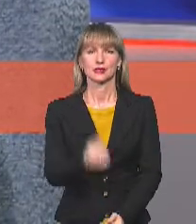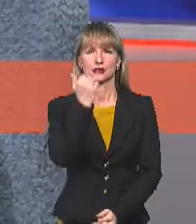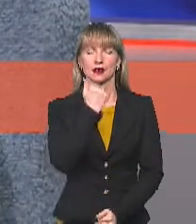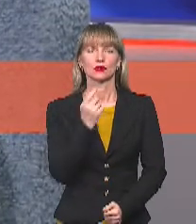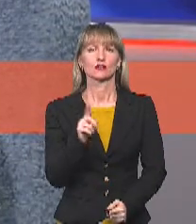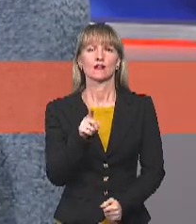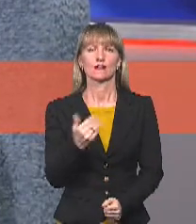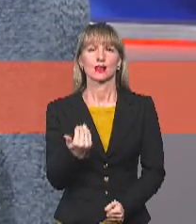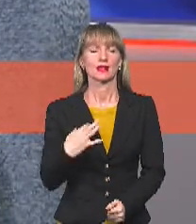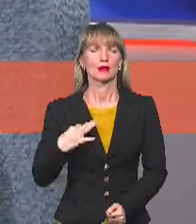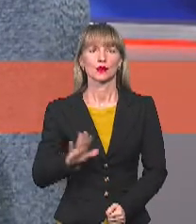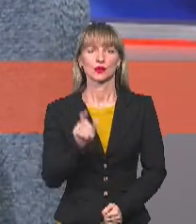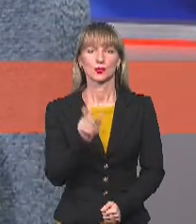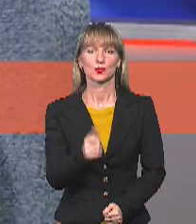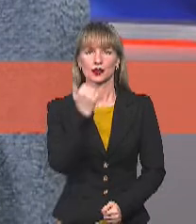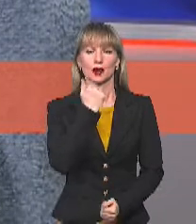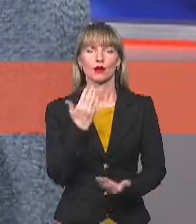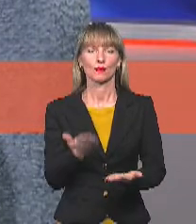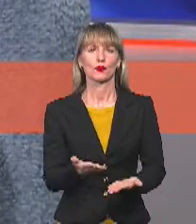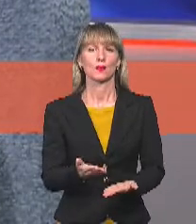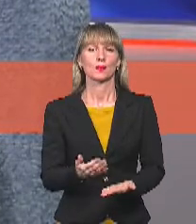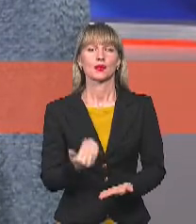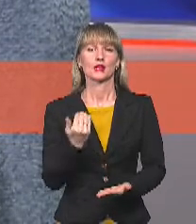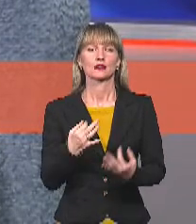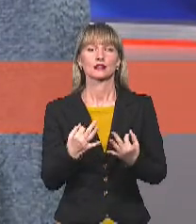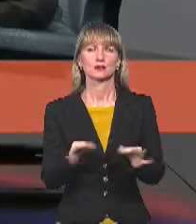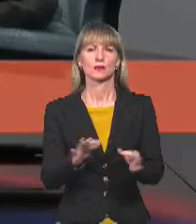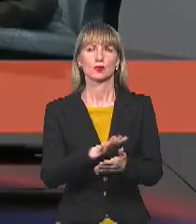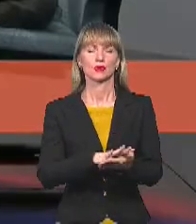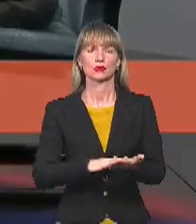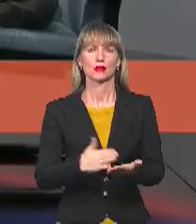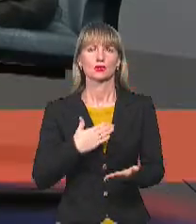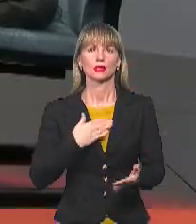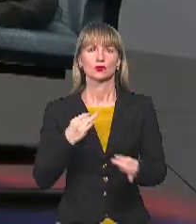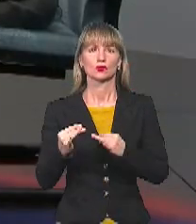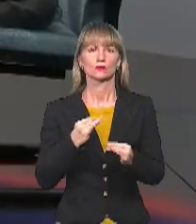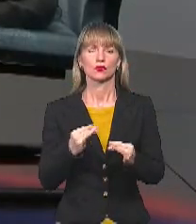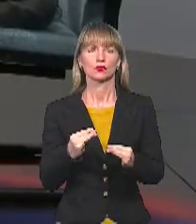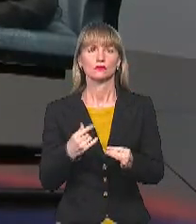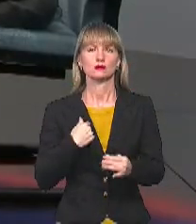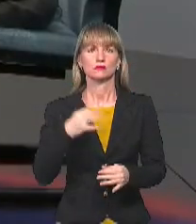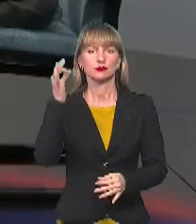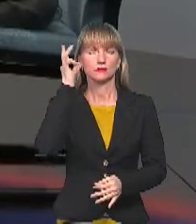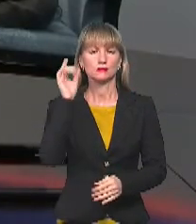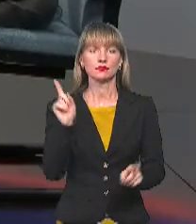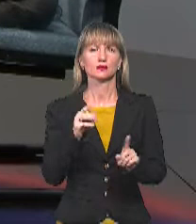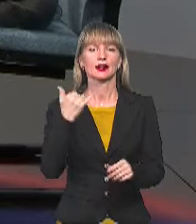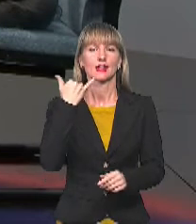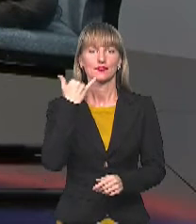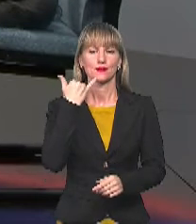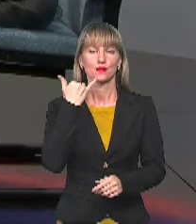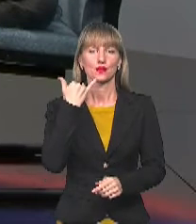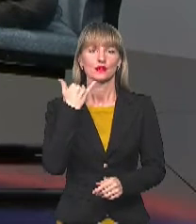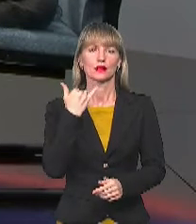Дякуємо, що ви не байдужа людина, дякуємо. А ми з вашого дозволу продовжуємо нашу розмову. Я нагадую, що телефончики